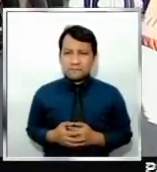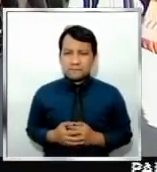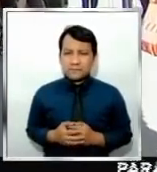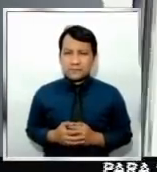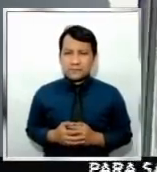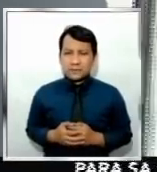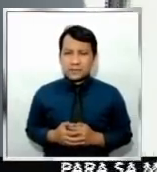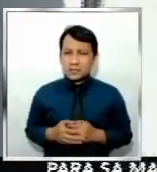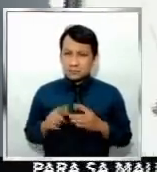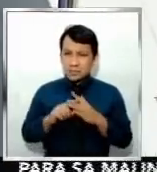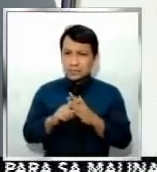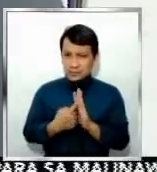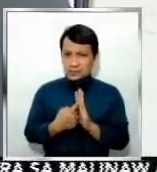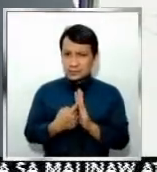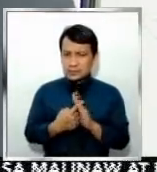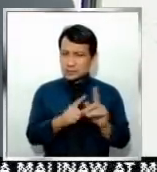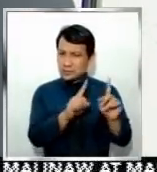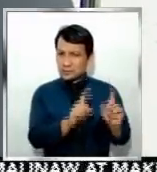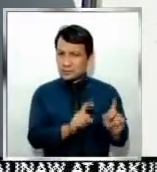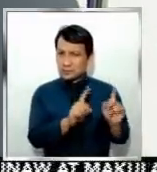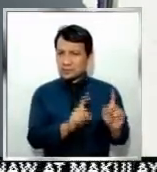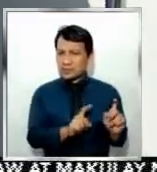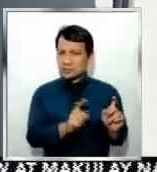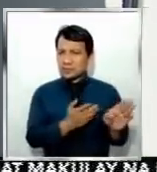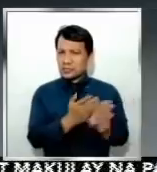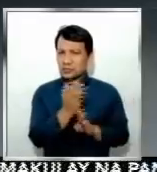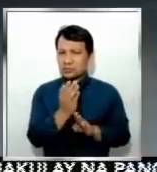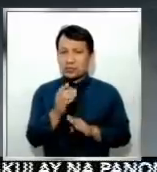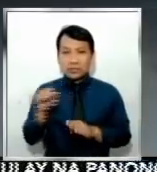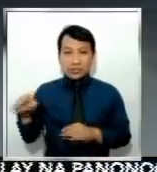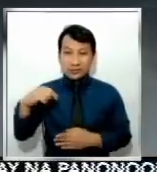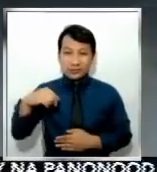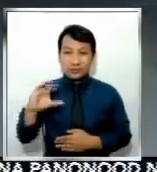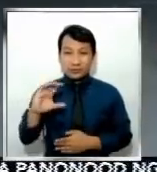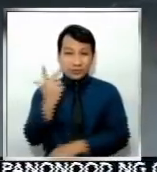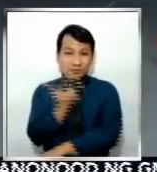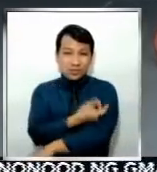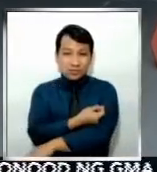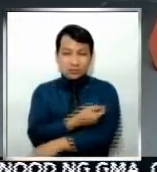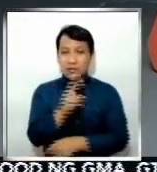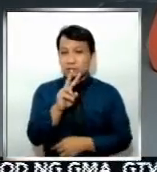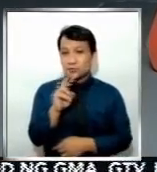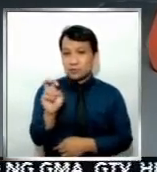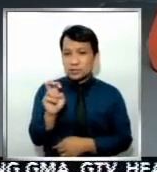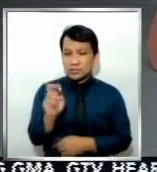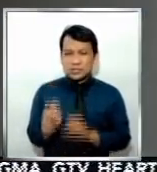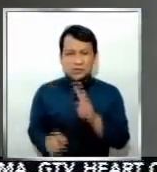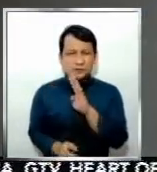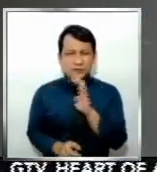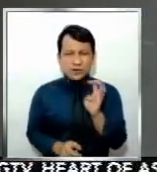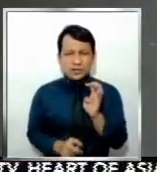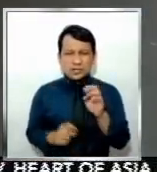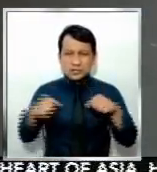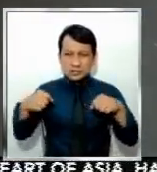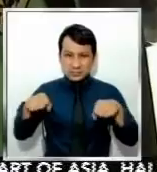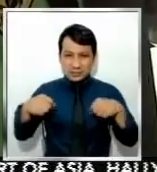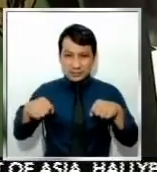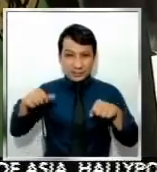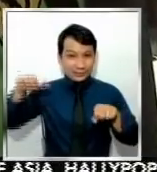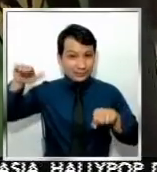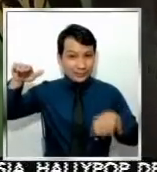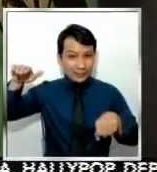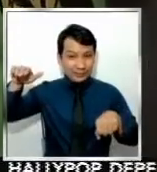Umarangkada na kanina ang testing ng drive-through vaccination sa Quezon City. Nasa 200 hanggang 300 tricycle drivers at delivery riders